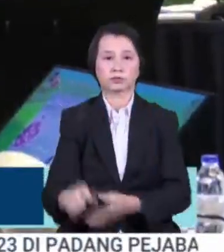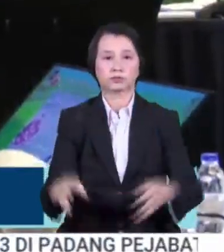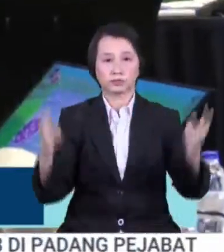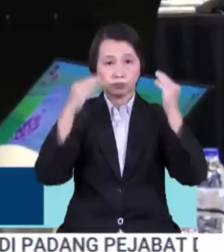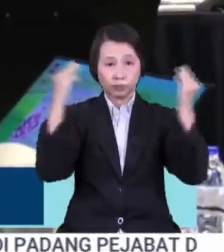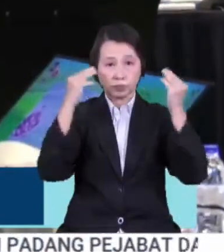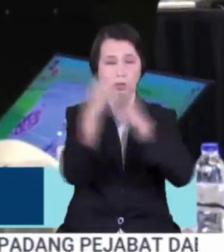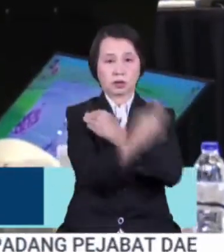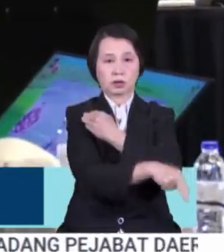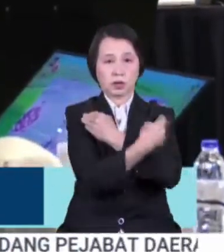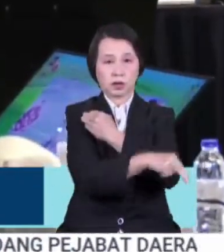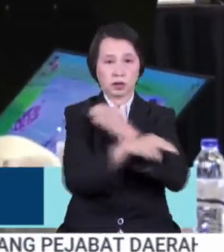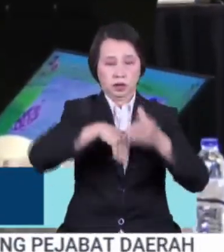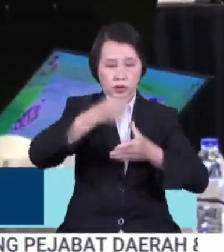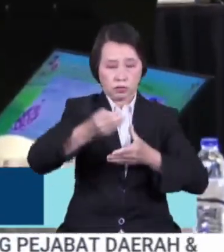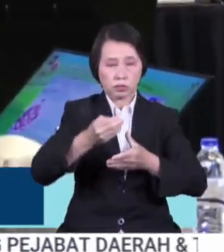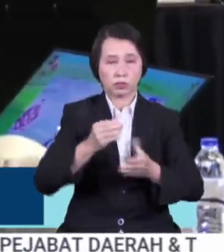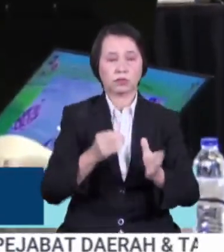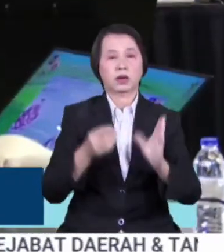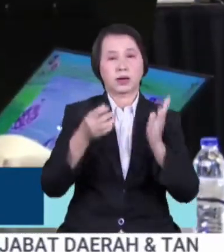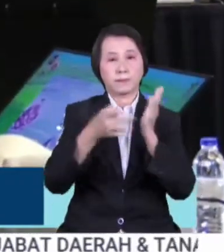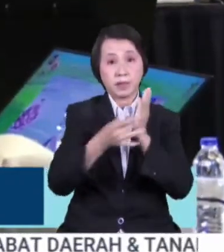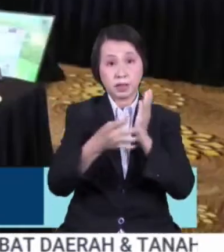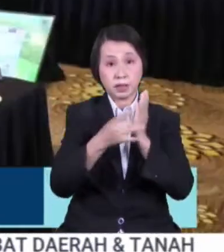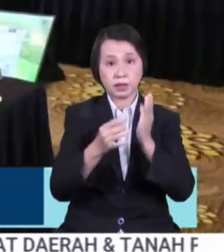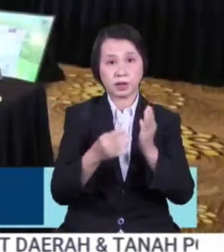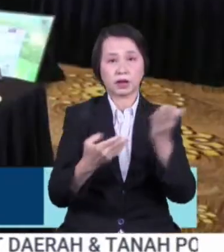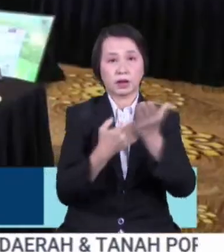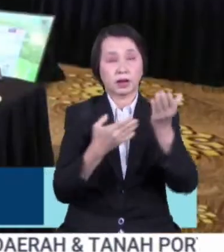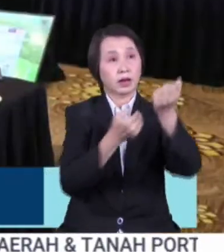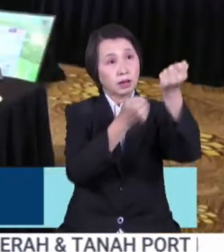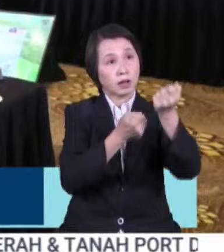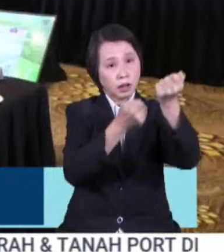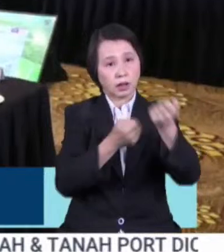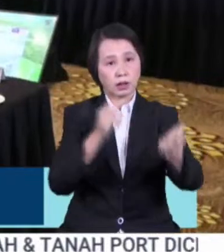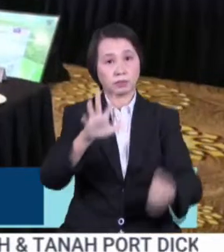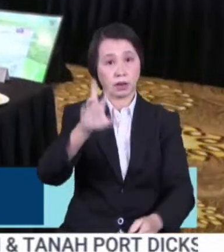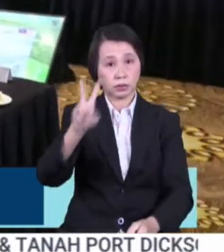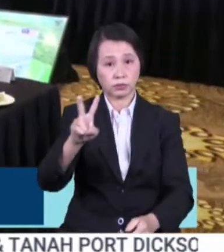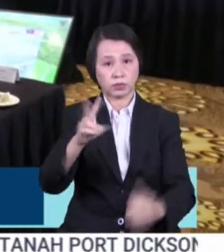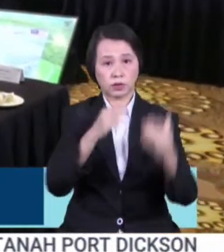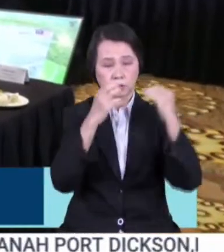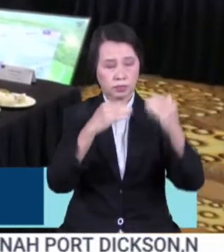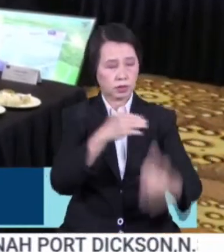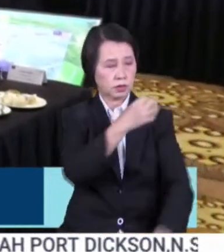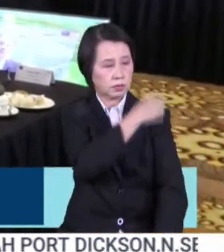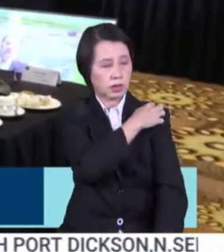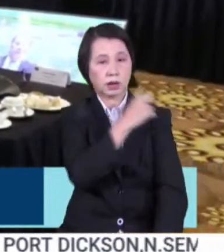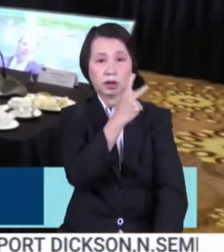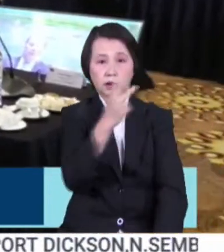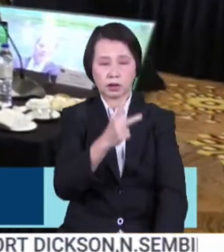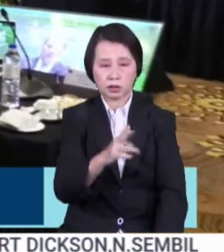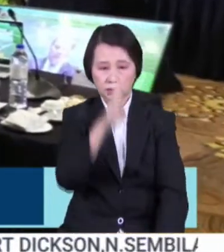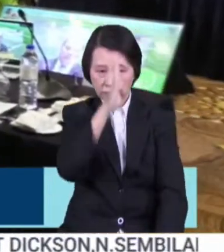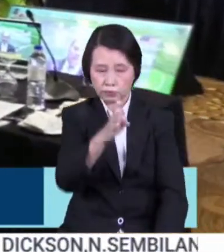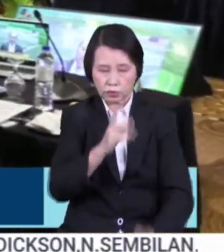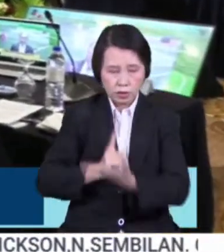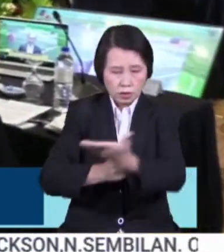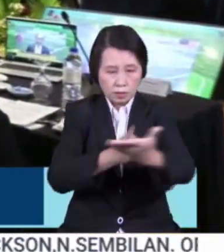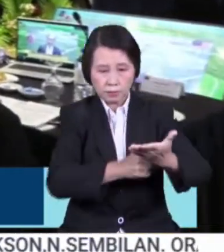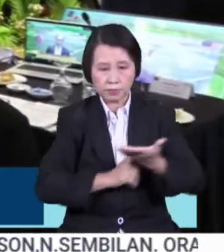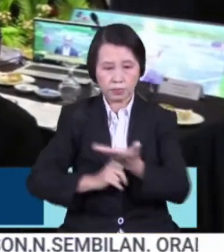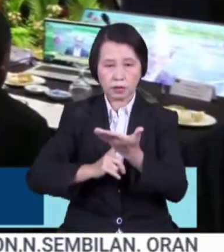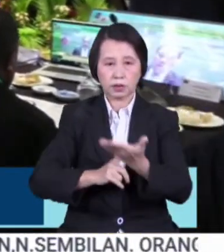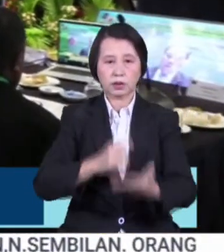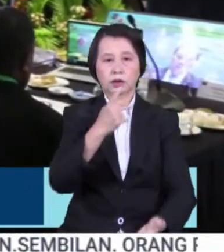Majlis Negara-Negara Pengeluar Minyak Sawit hari ini mengadakan mesyuarat ke-25 peringkat pegawai kanan. Antara fokus yang dibincangkan